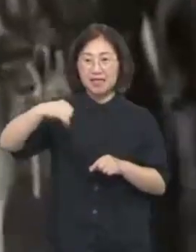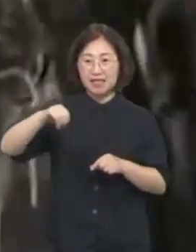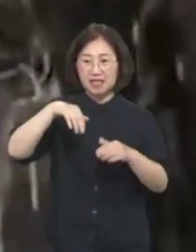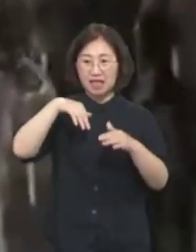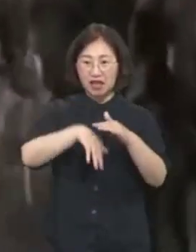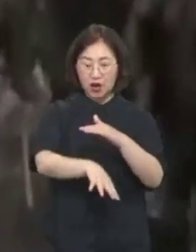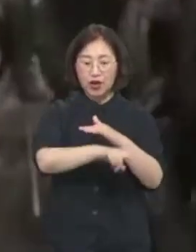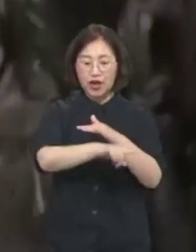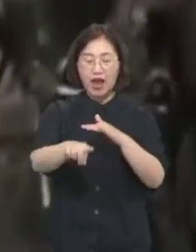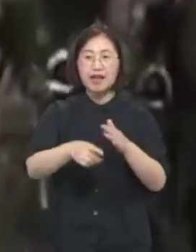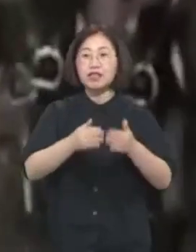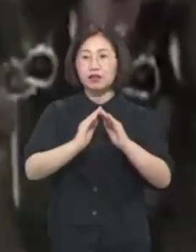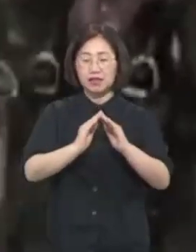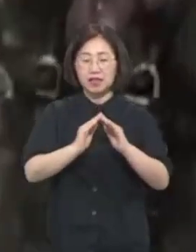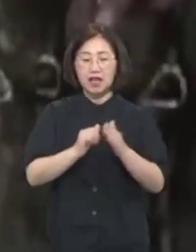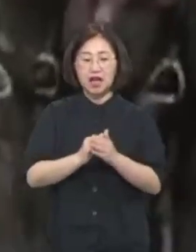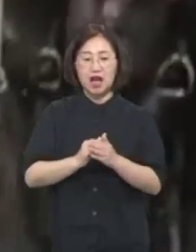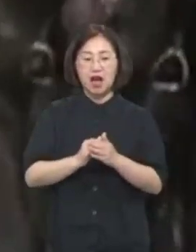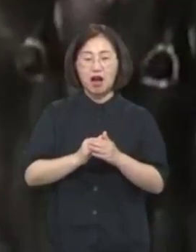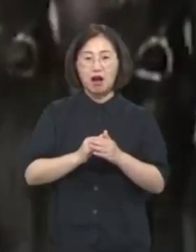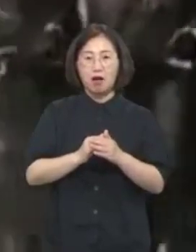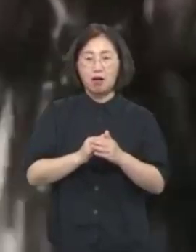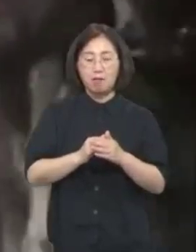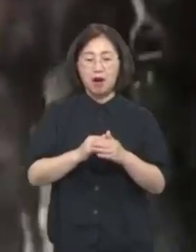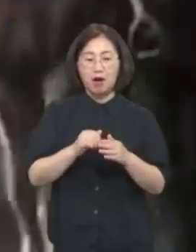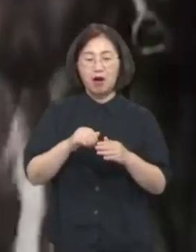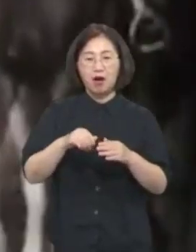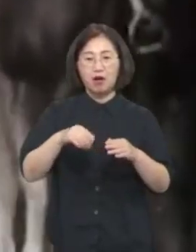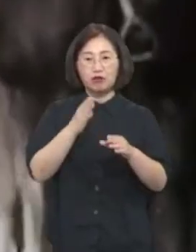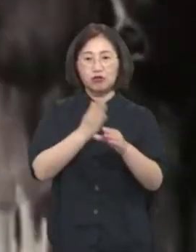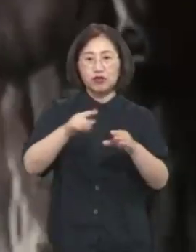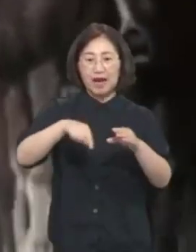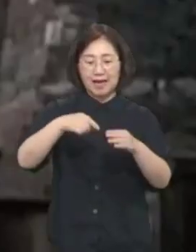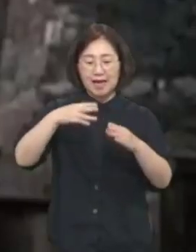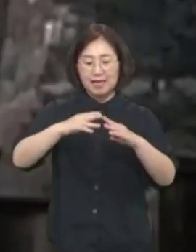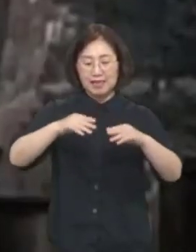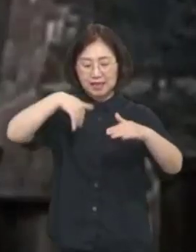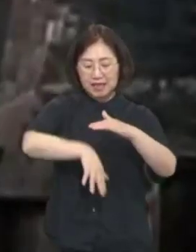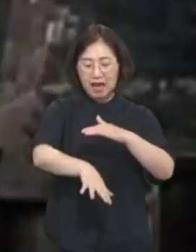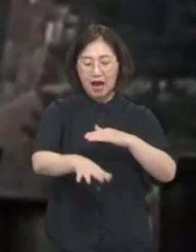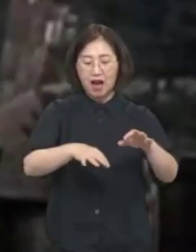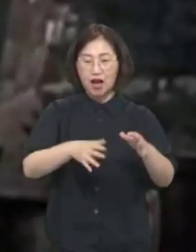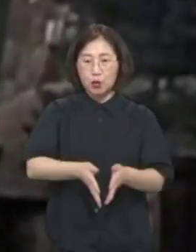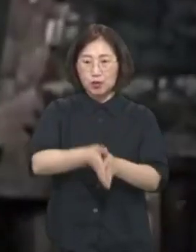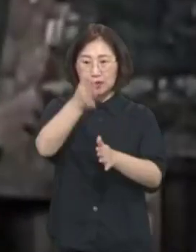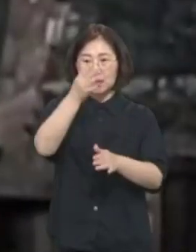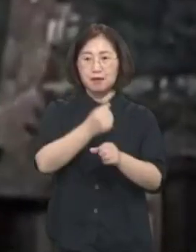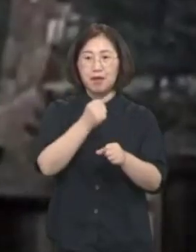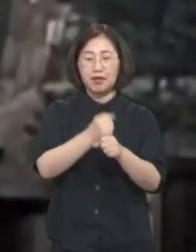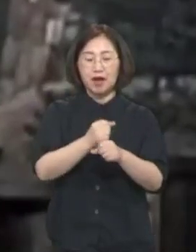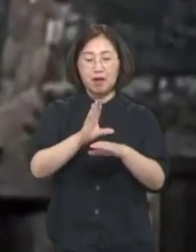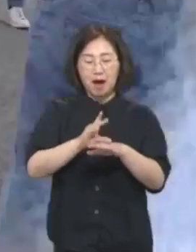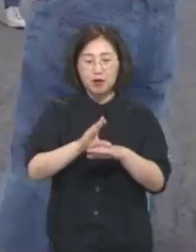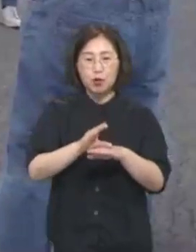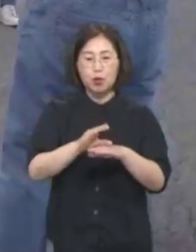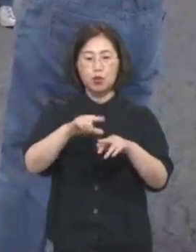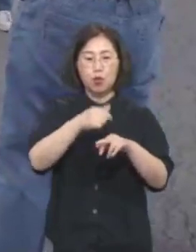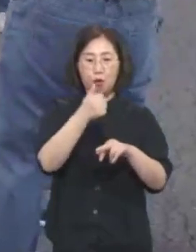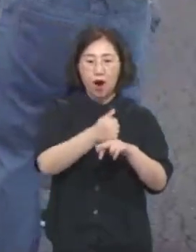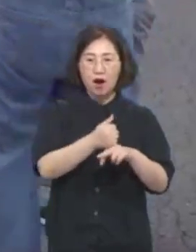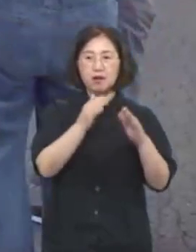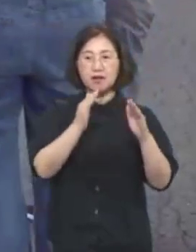요새화를 획책합니다. 세계유산과 가운데 평야에 지하도시를 구축해 천황 주거지와 방송국 등